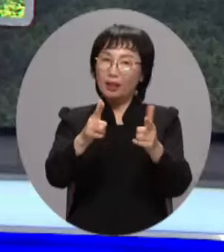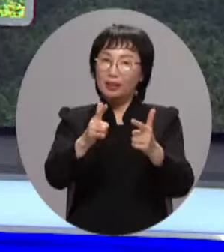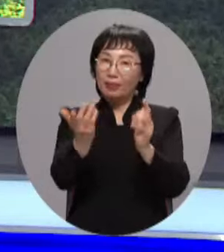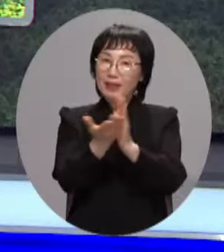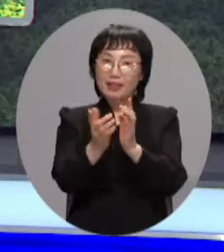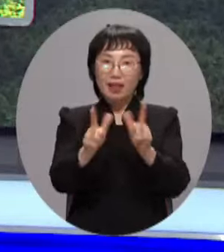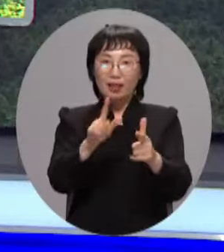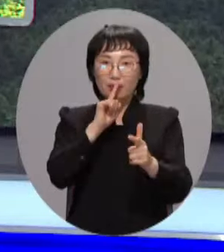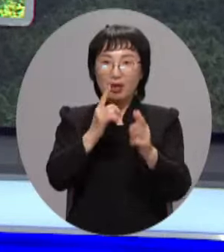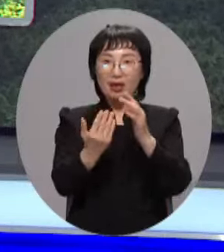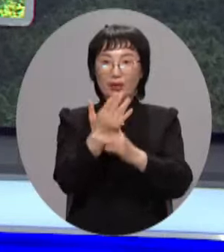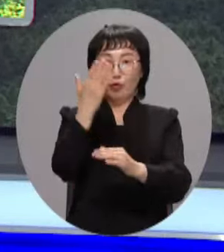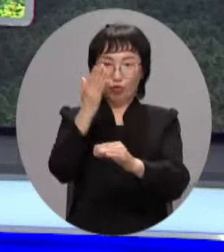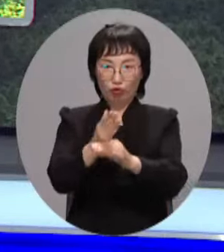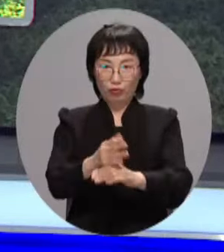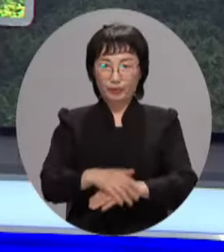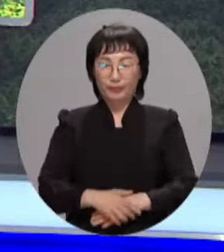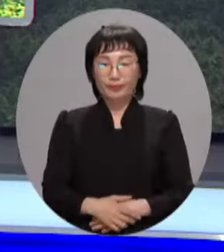기자가 취재했습니다.